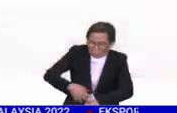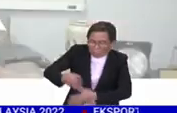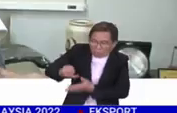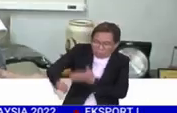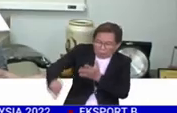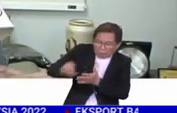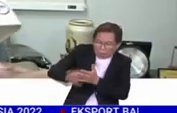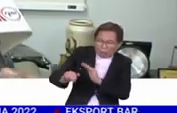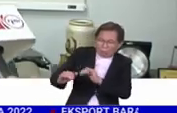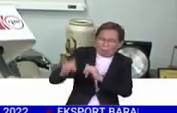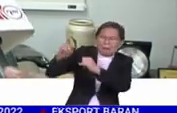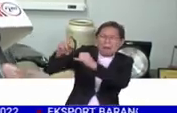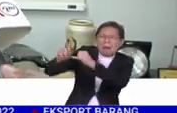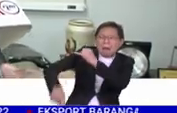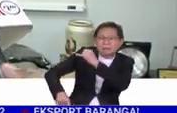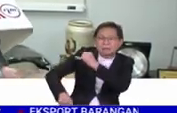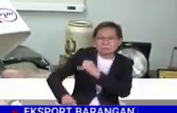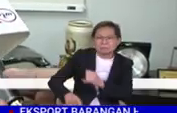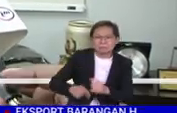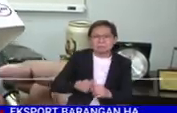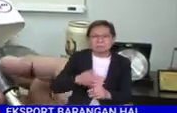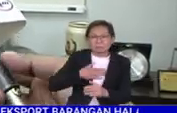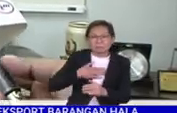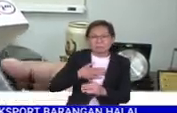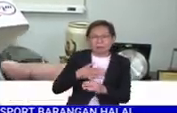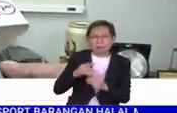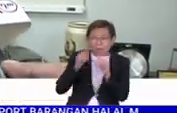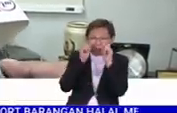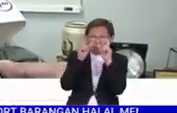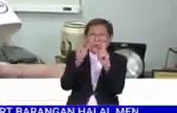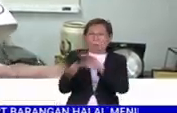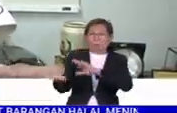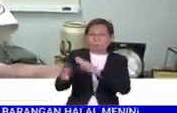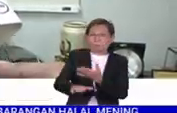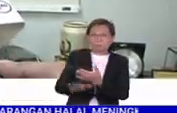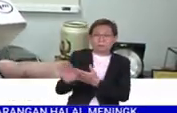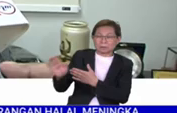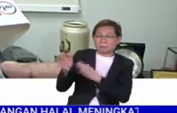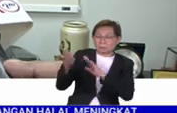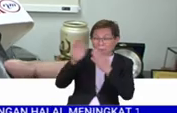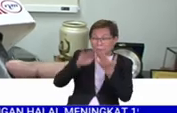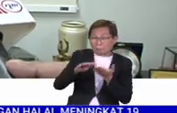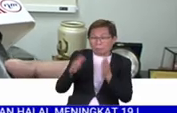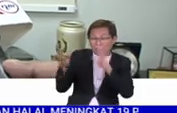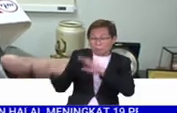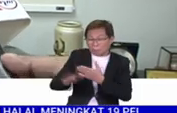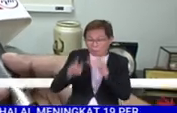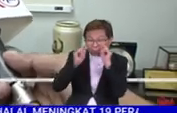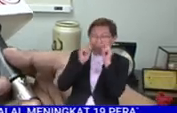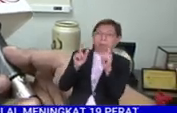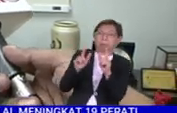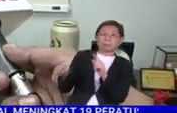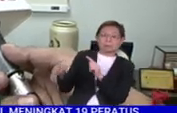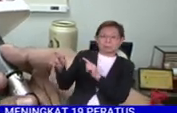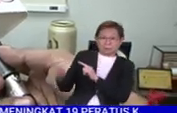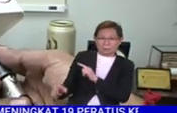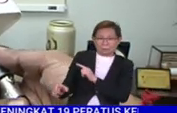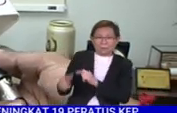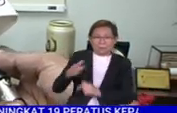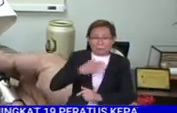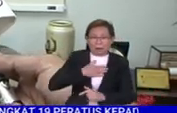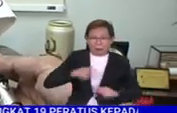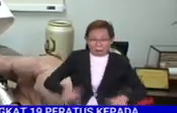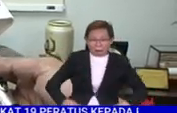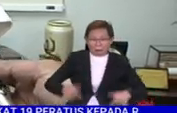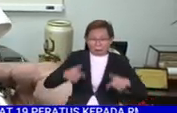akhir. Arwah meninggal secara mendadak, secara tiba-tiba dia kena sudden attack. Sebelum in our life memang